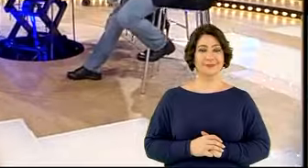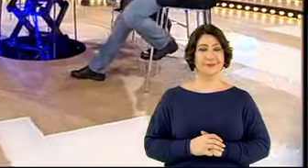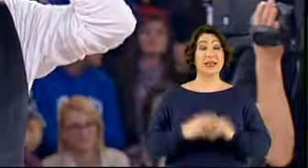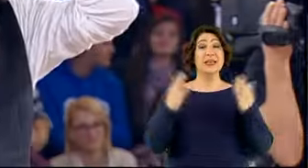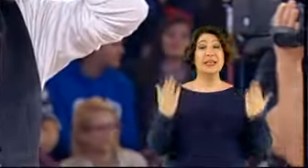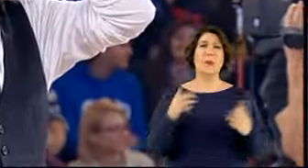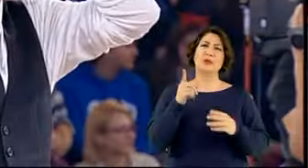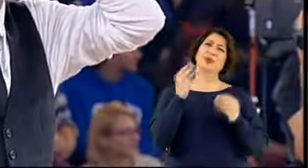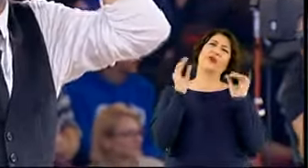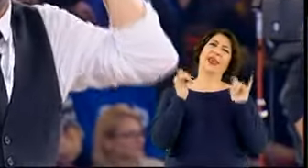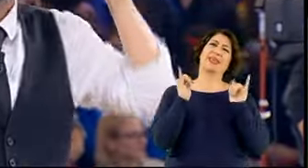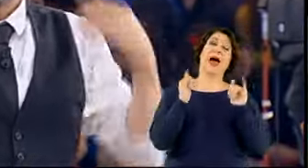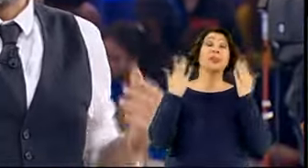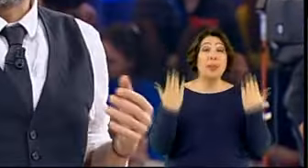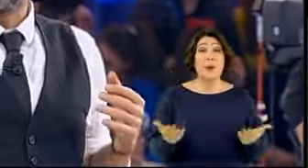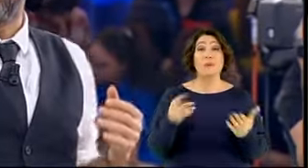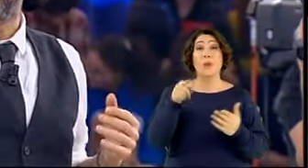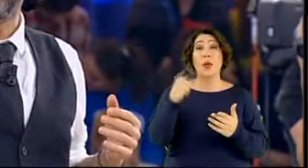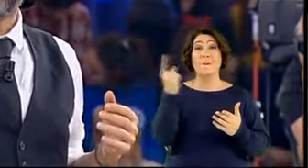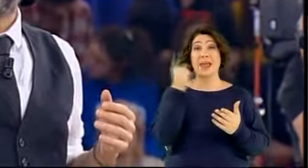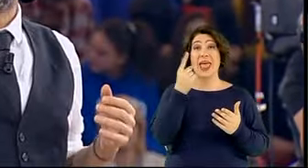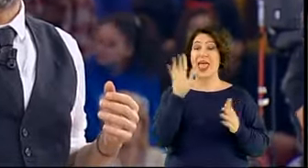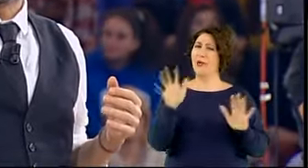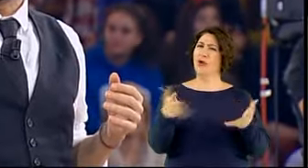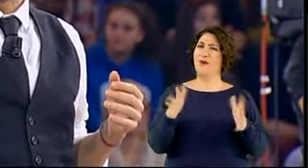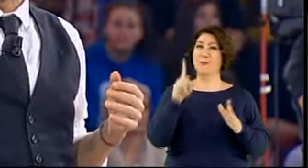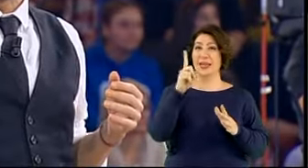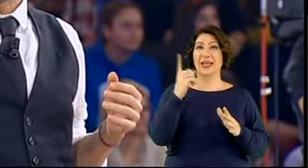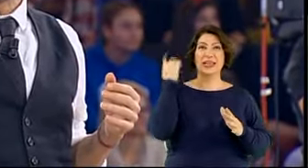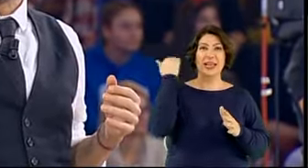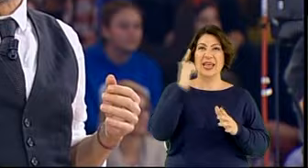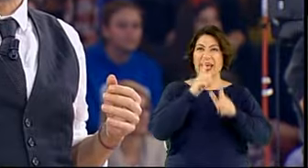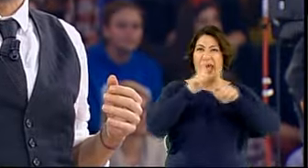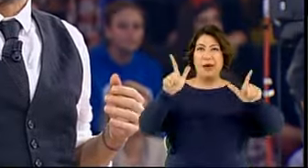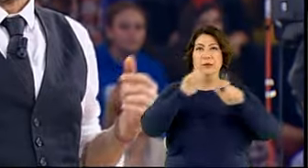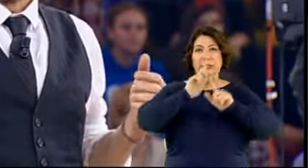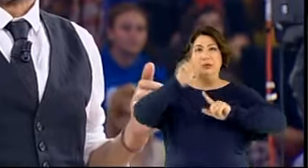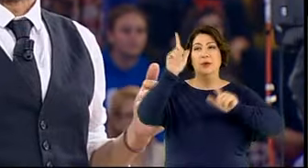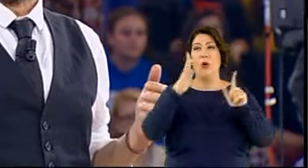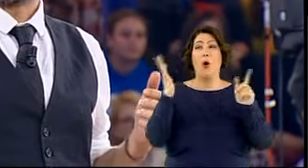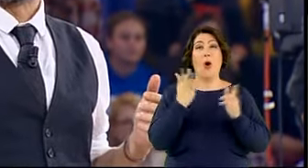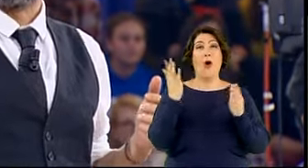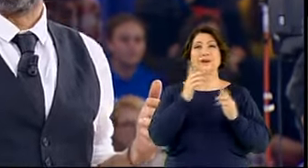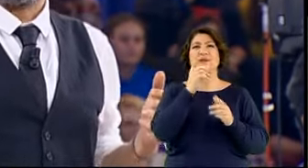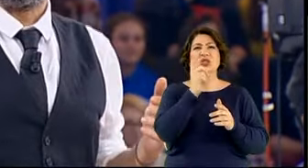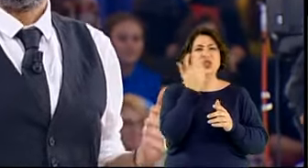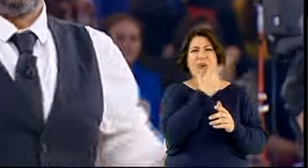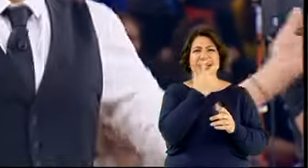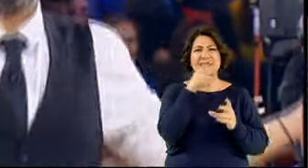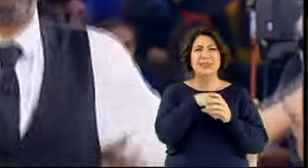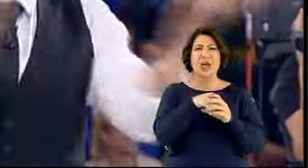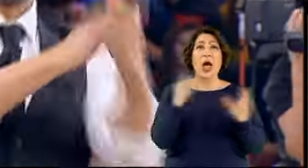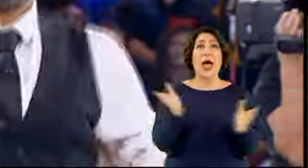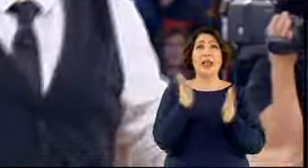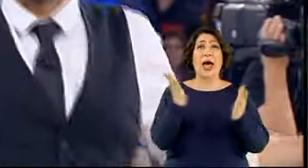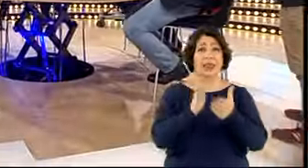Ya bu çok fena tabii. Bir de böyle bir enteresan arkada böyle geğirmeli ve inlemeli bir şarkı. Oh korkuyor doy.